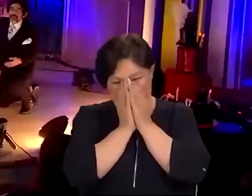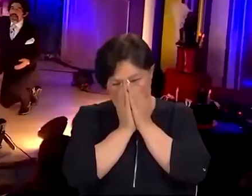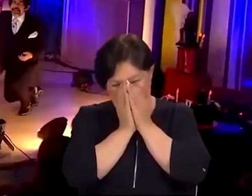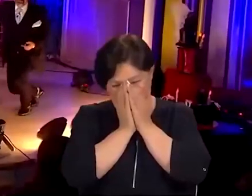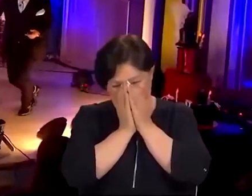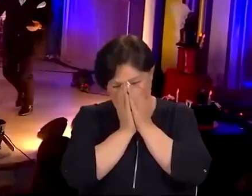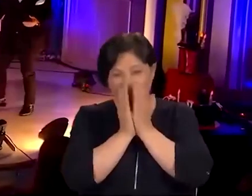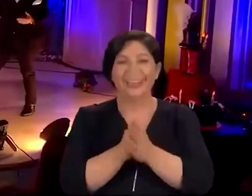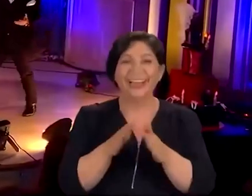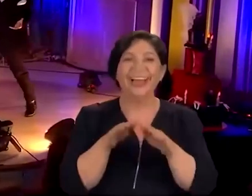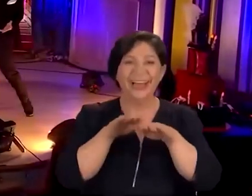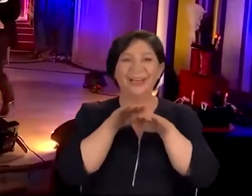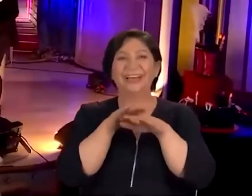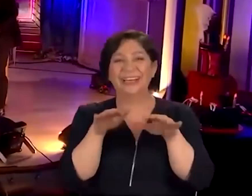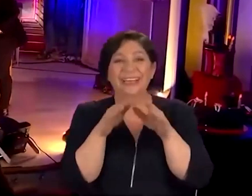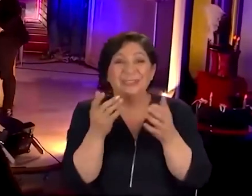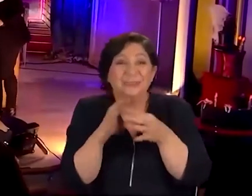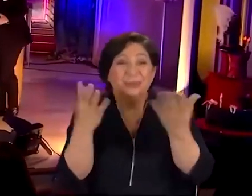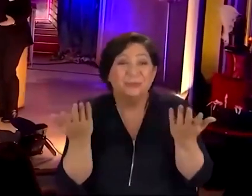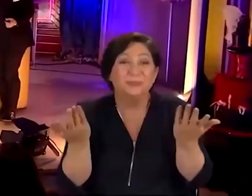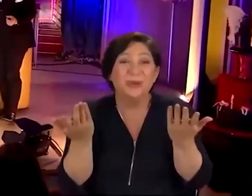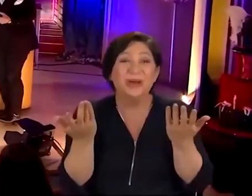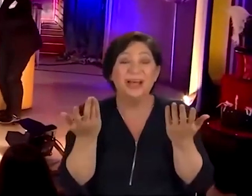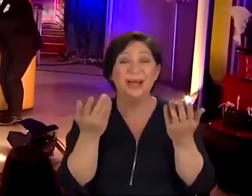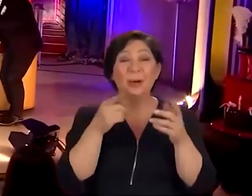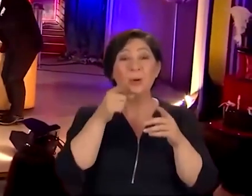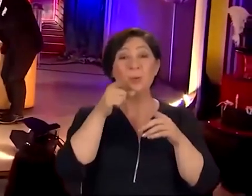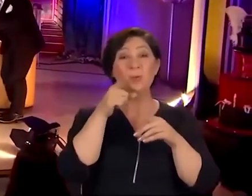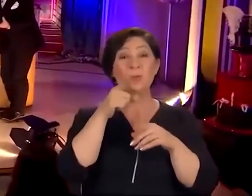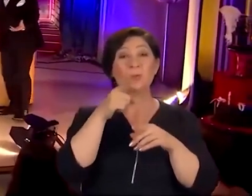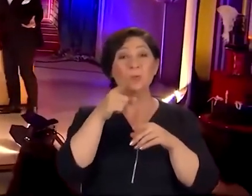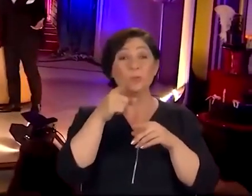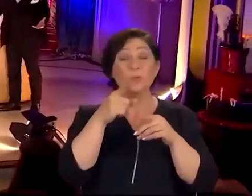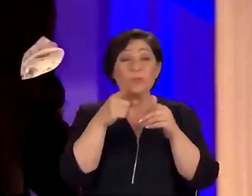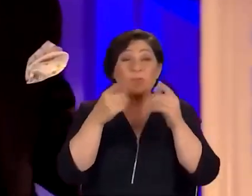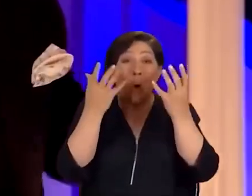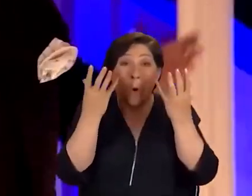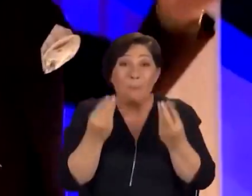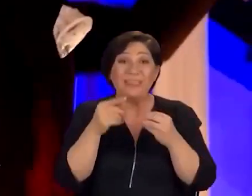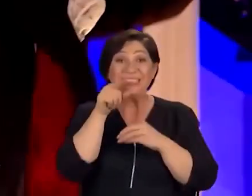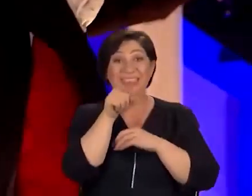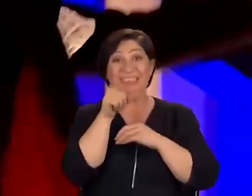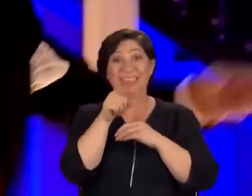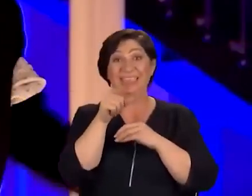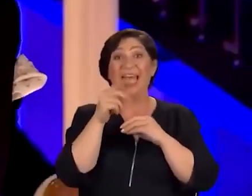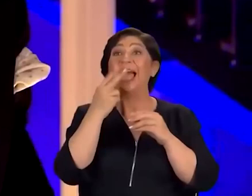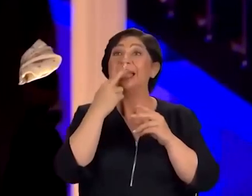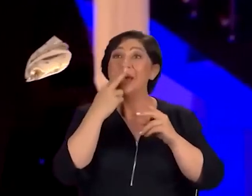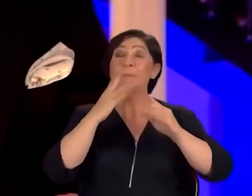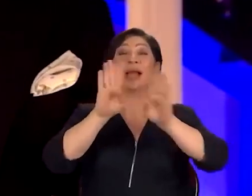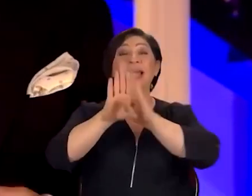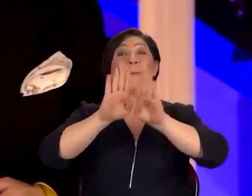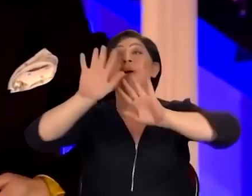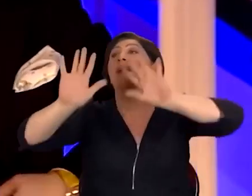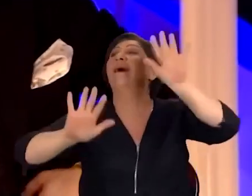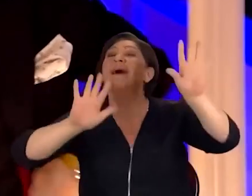Masa. Yani çaresizsiniz. Bak işte ama bu mertebeye gelmek sizde kapı pencere